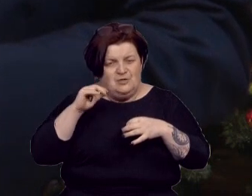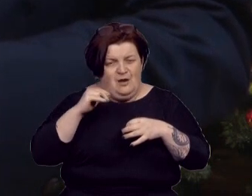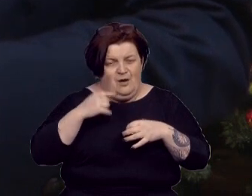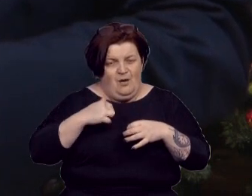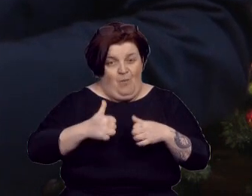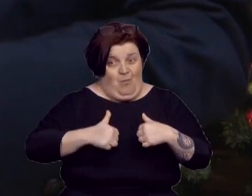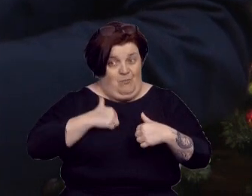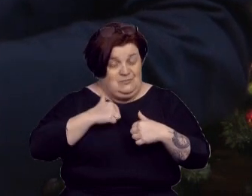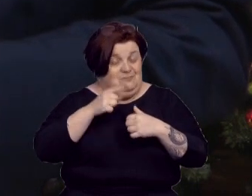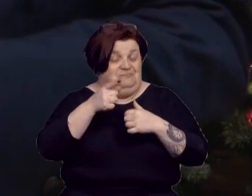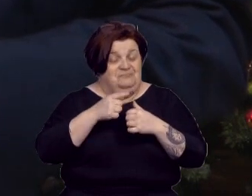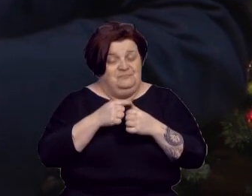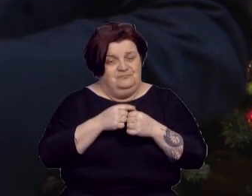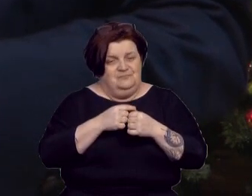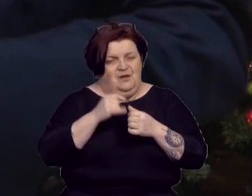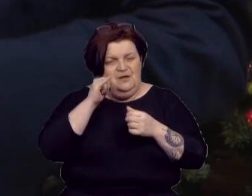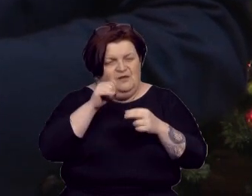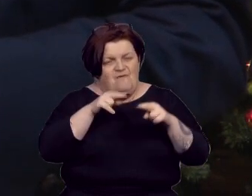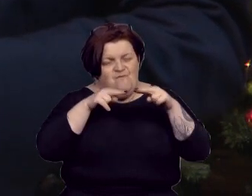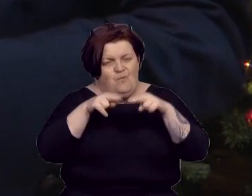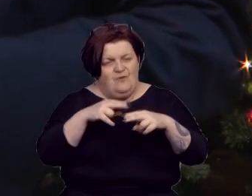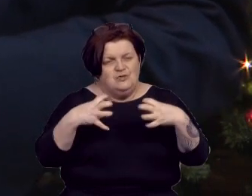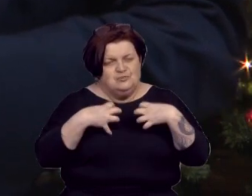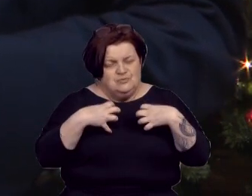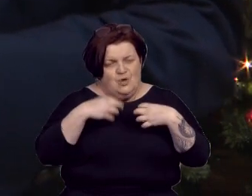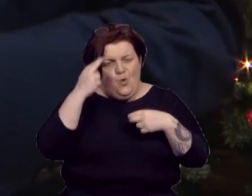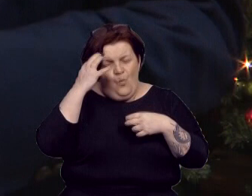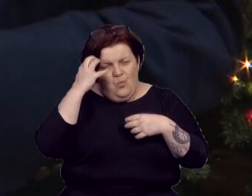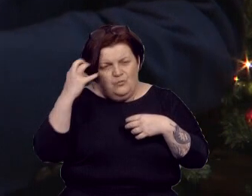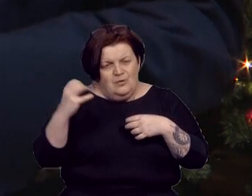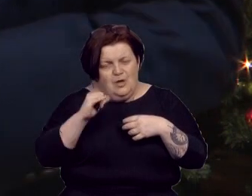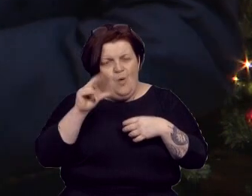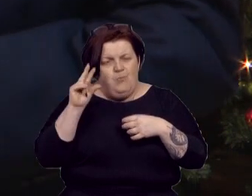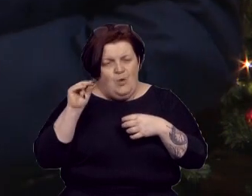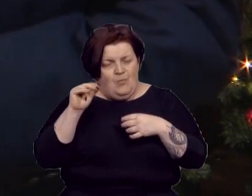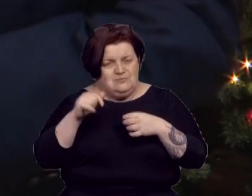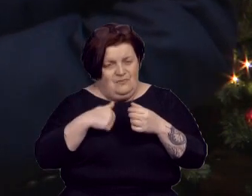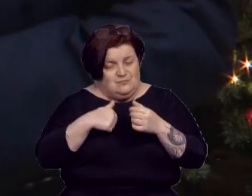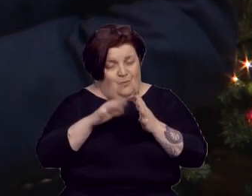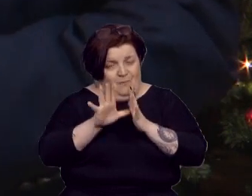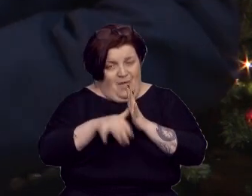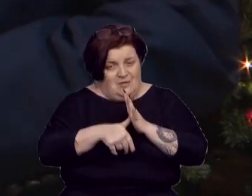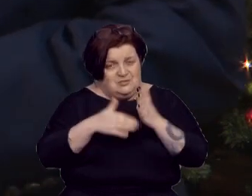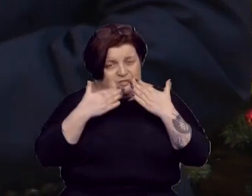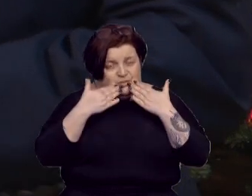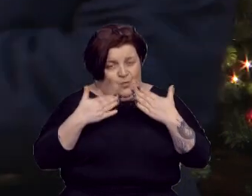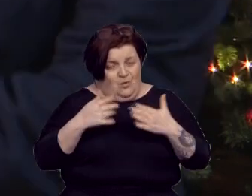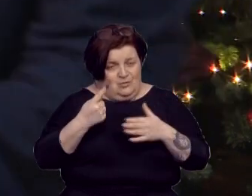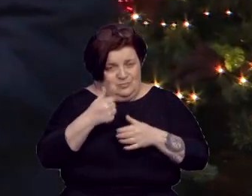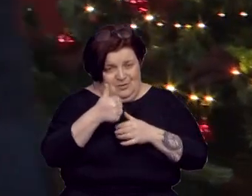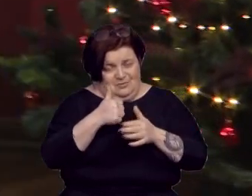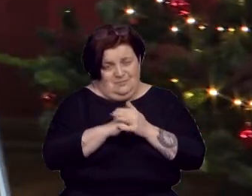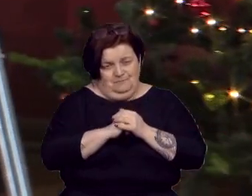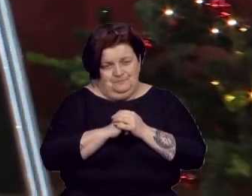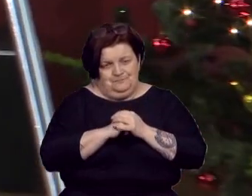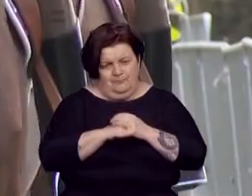mieszkańców, a także za nieoceniony wkład w życie kulturalne i promocję naszego miasta. Dziękuję jeszcze raz.